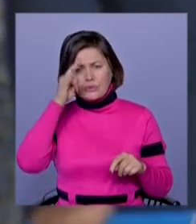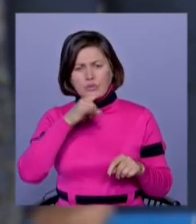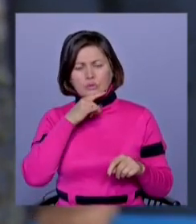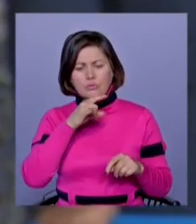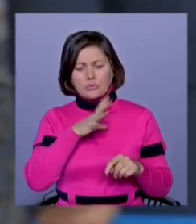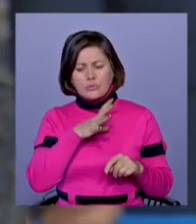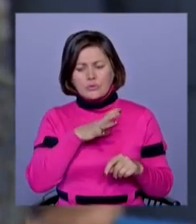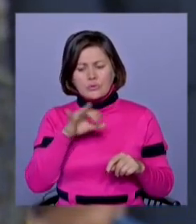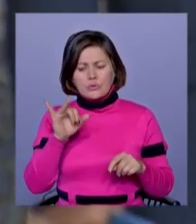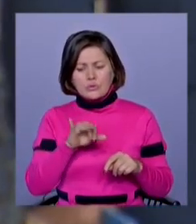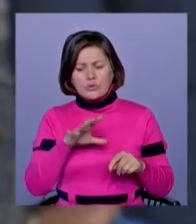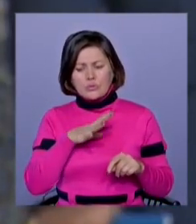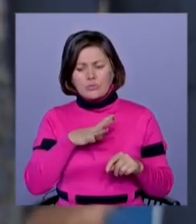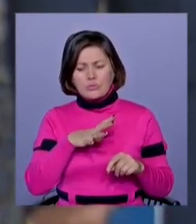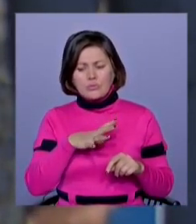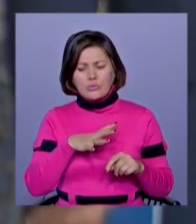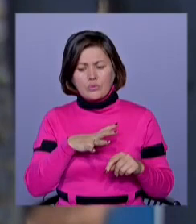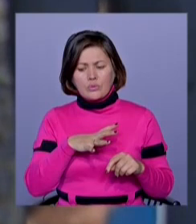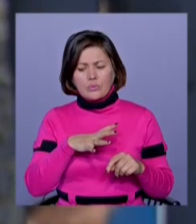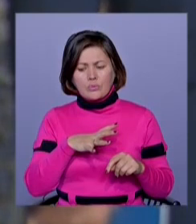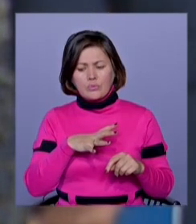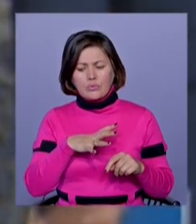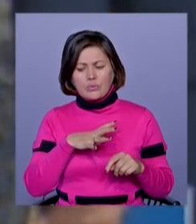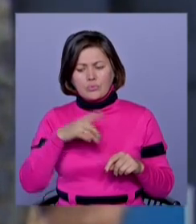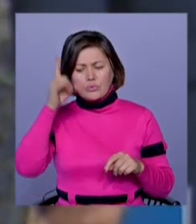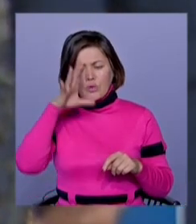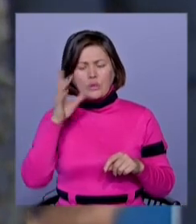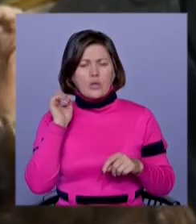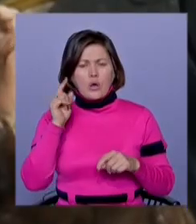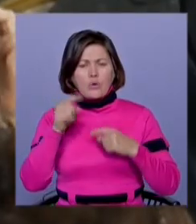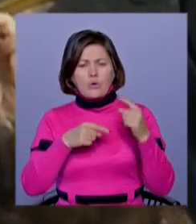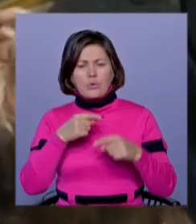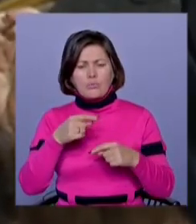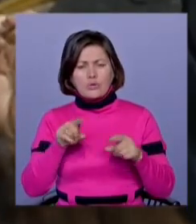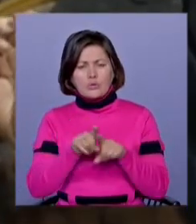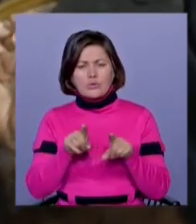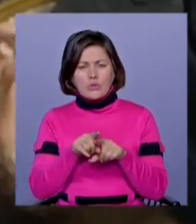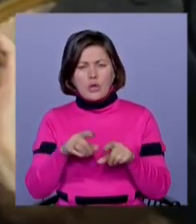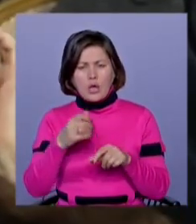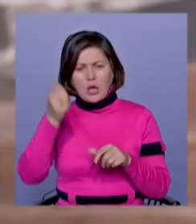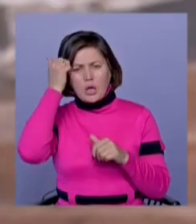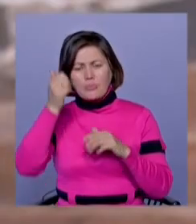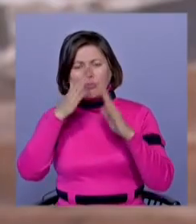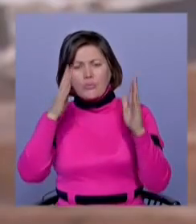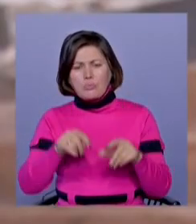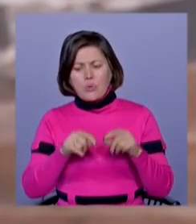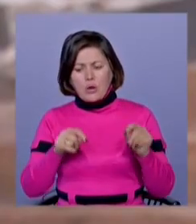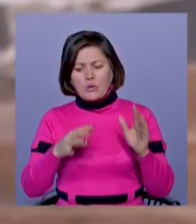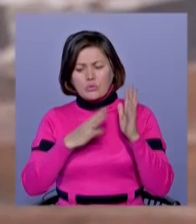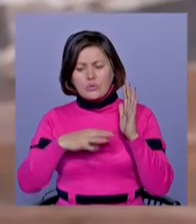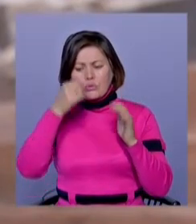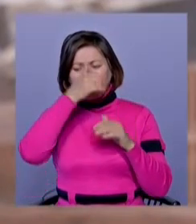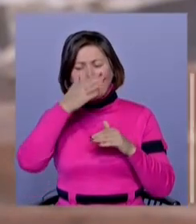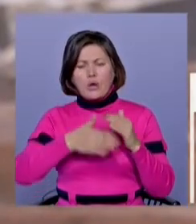Қазақстандағы тарихтағы белгілі дәуірлердің бәрінің ескерткіштерін ашты. 90-шы жылдардың